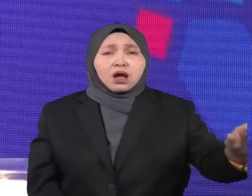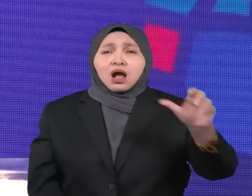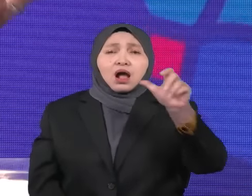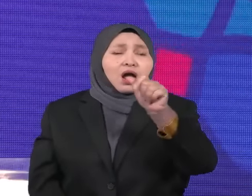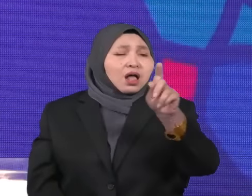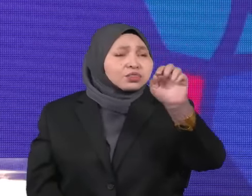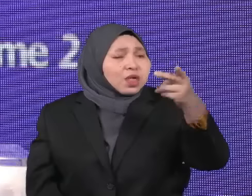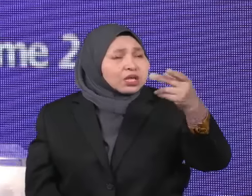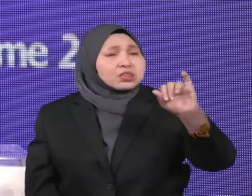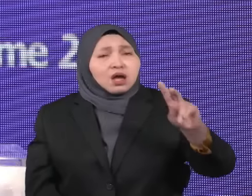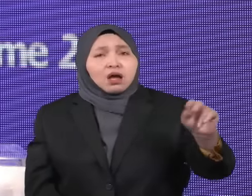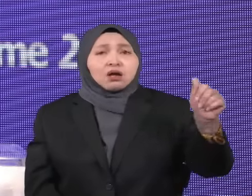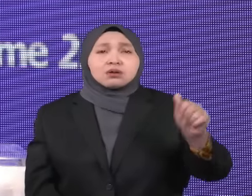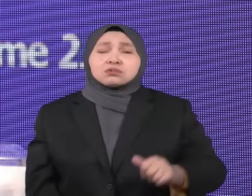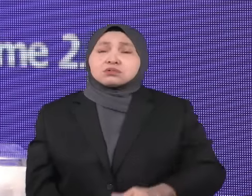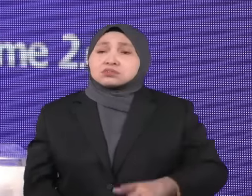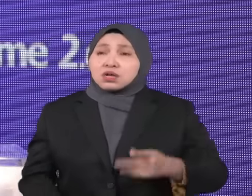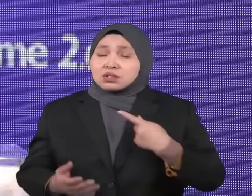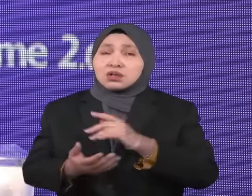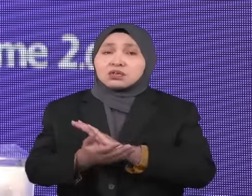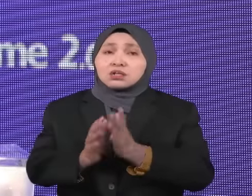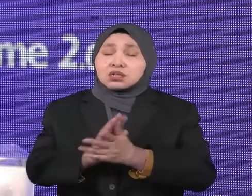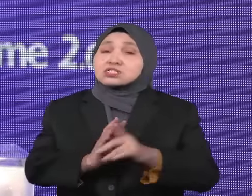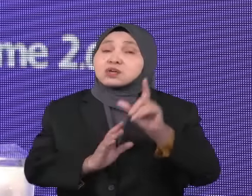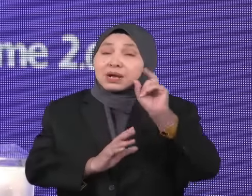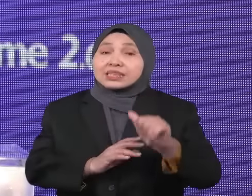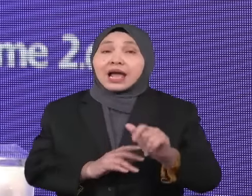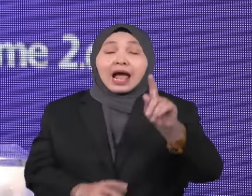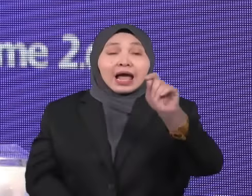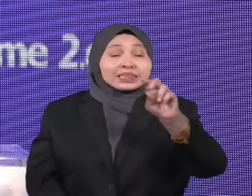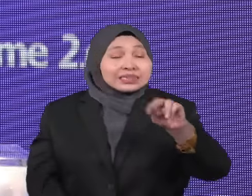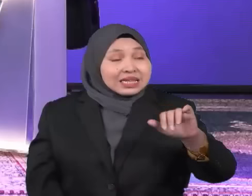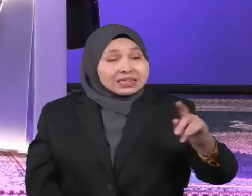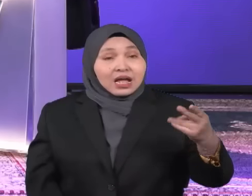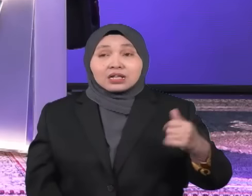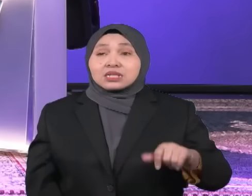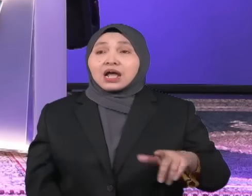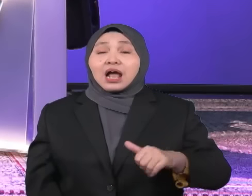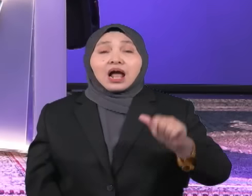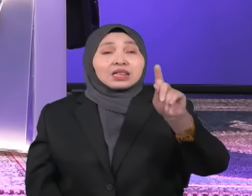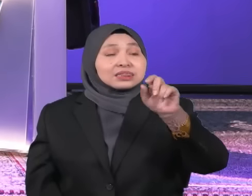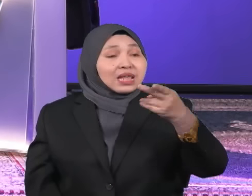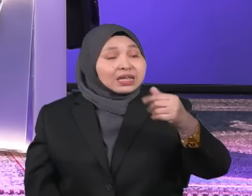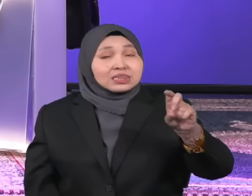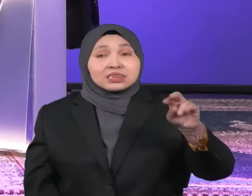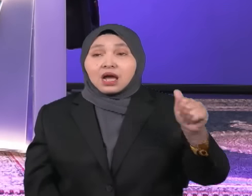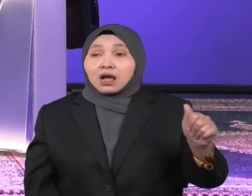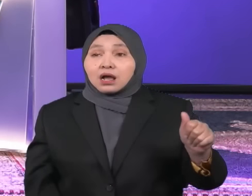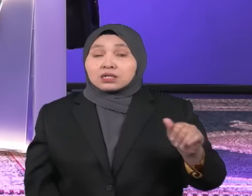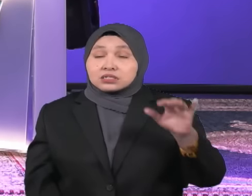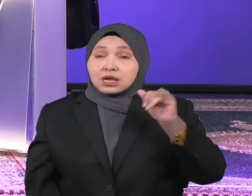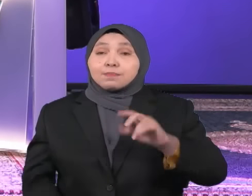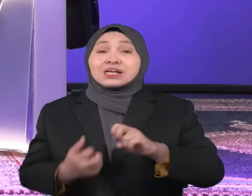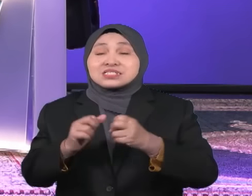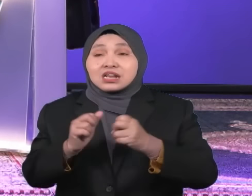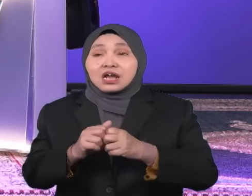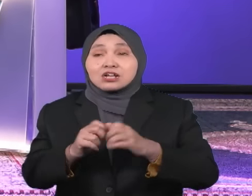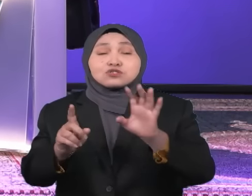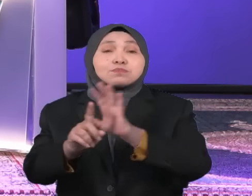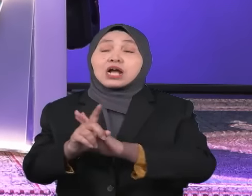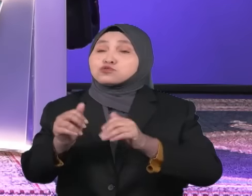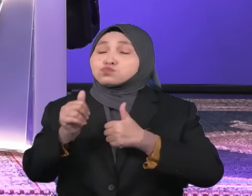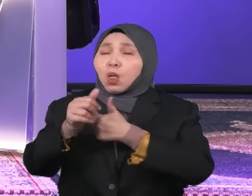Ataina, Ataina. Jadi sepatutnya Atina, ya, macam Ataina. Yang masalahnya jemaah tu semua